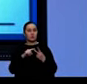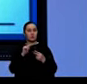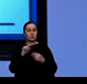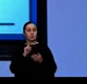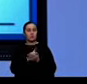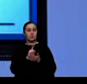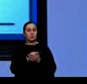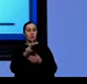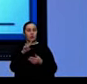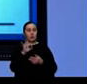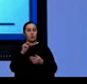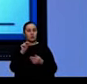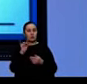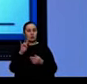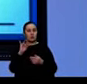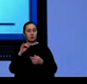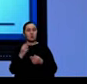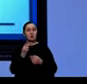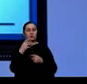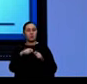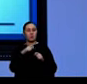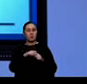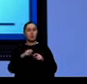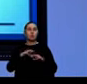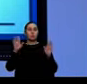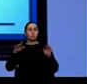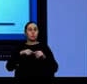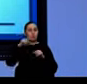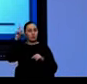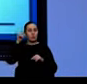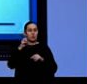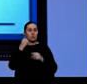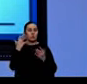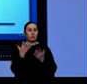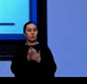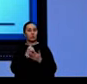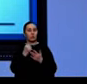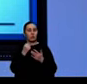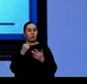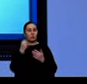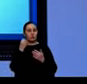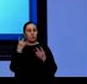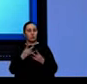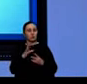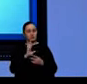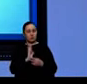Ikkinchi misolda esa lochinning necha metr balandlikka uchganini topgan bo'lishingiz kerak.